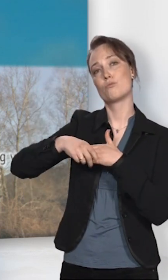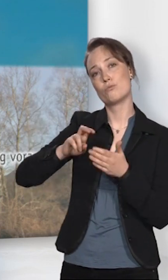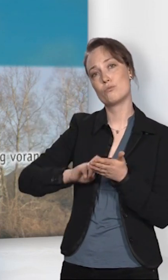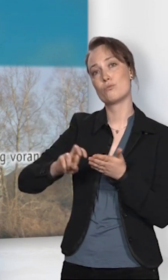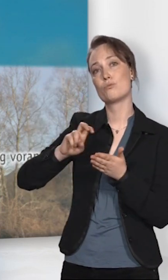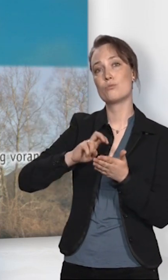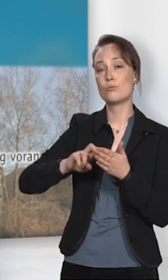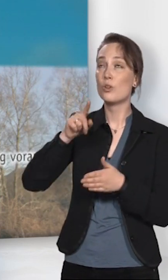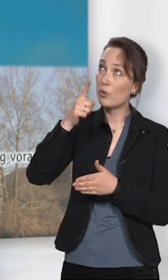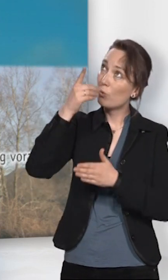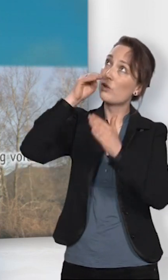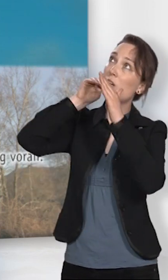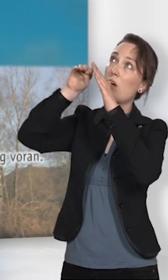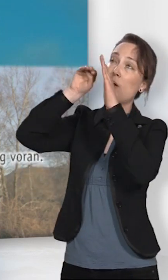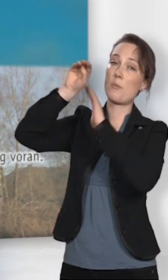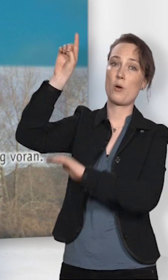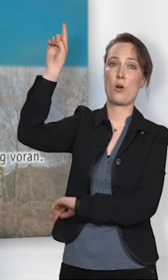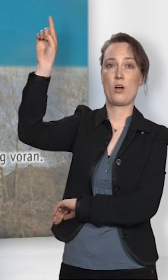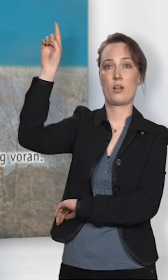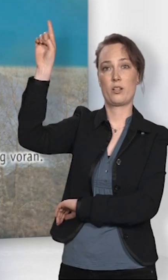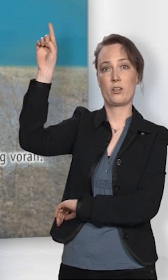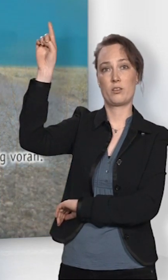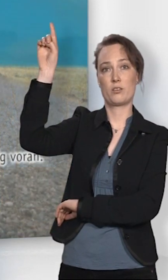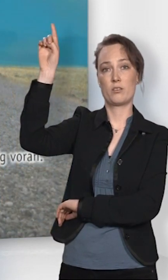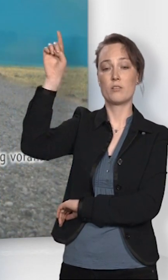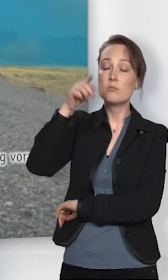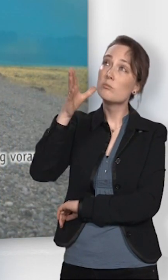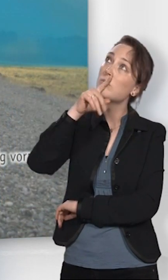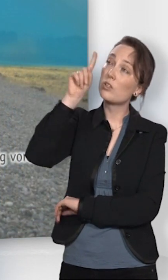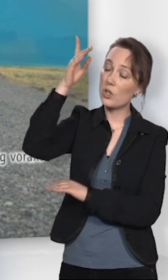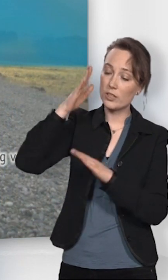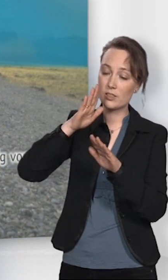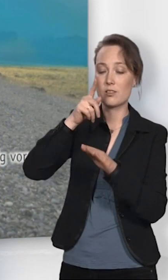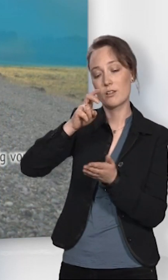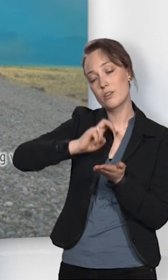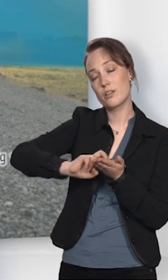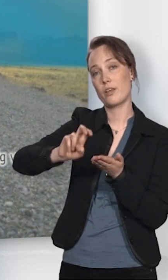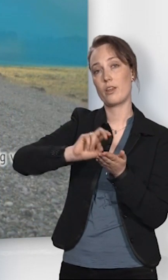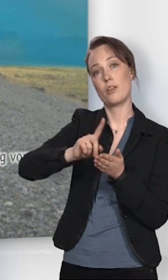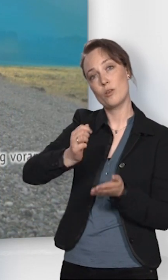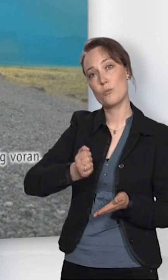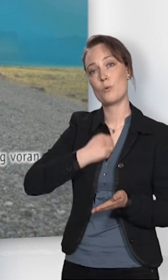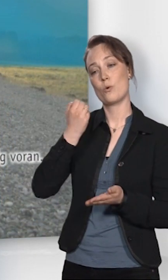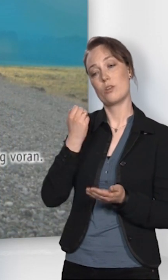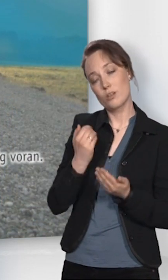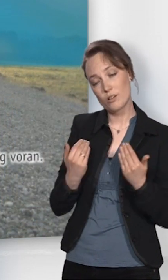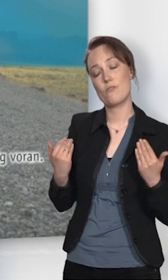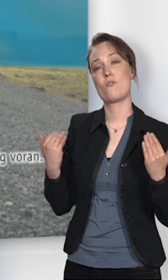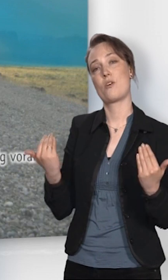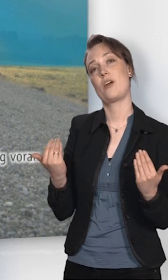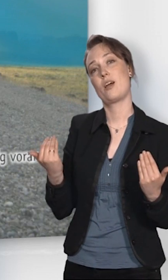bei ihm geborgen. Geh mit Gottes Segen, geh ihm